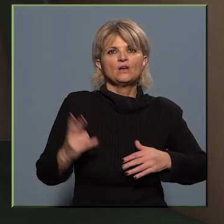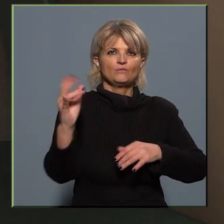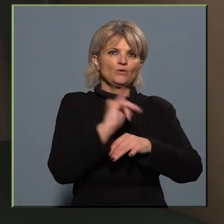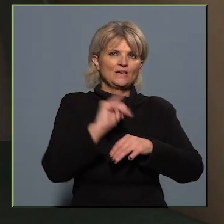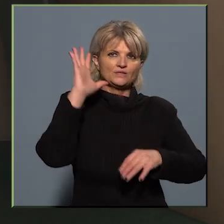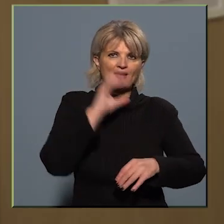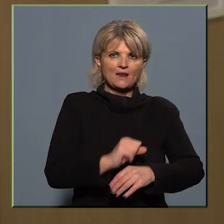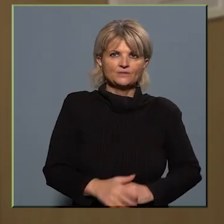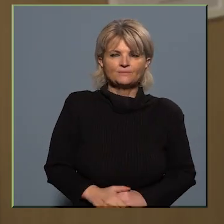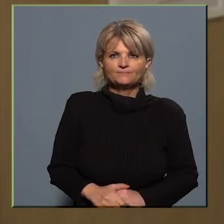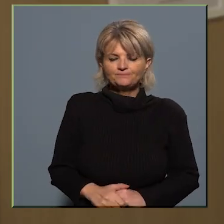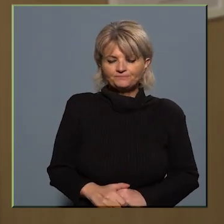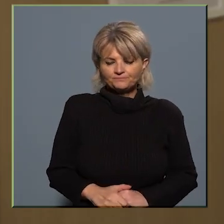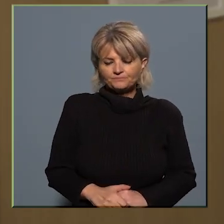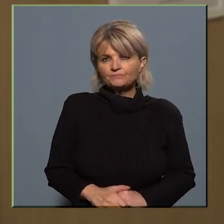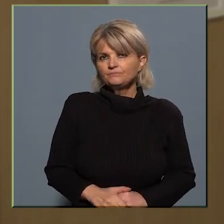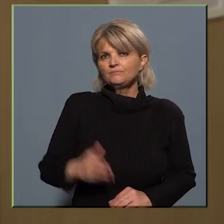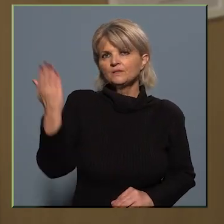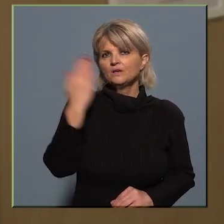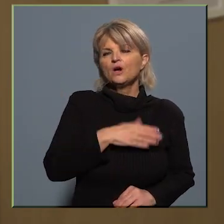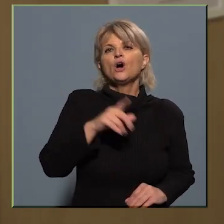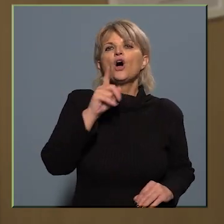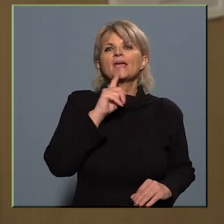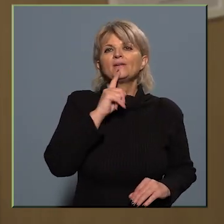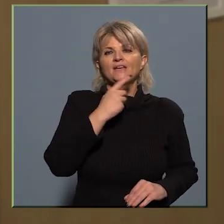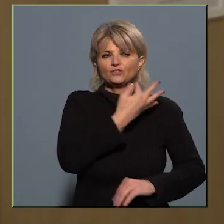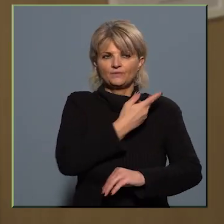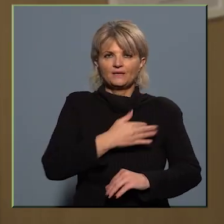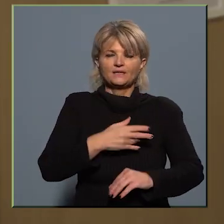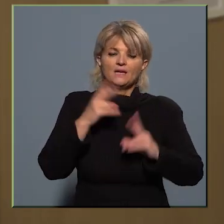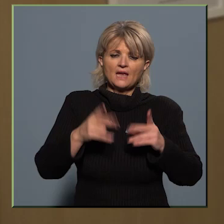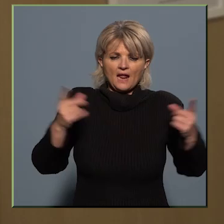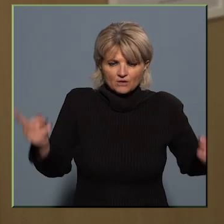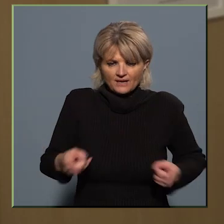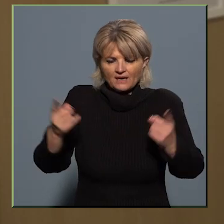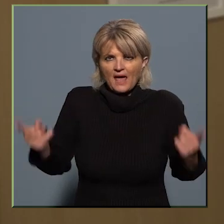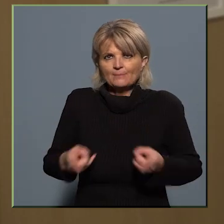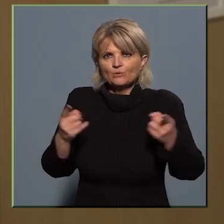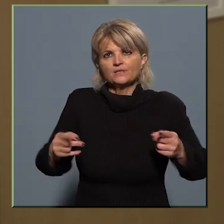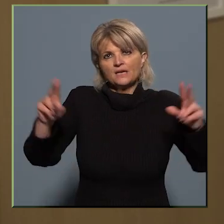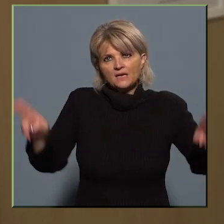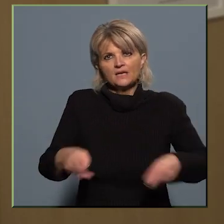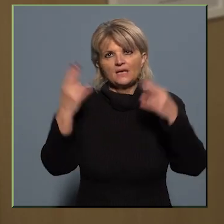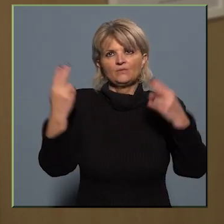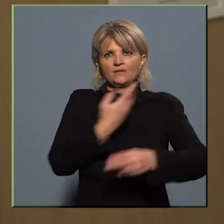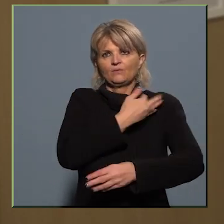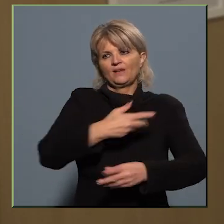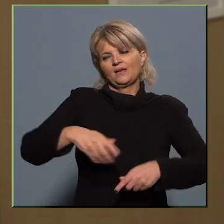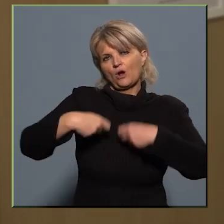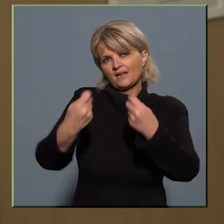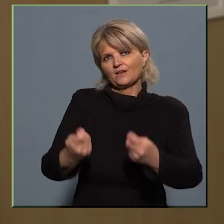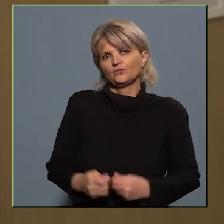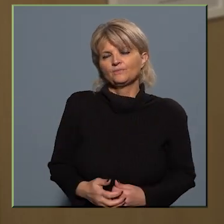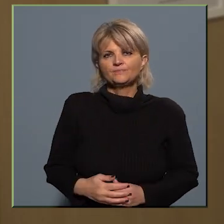választ is kaptunk. Ha nincs elég vér, akkor általában kampányszerű véradásokat kell szervezni, tehát meg elő kell teremteni. Én magam a pályám során